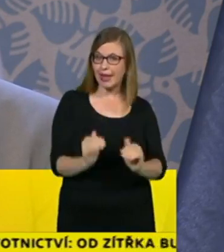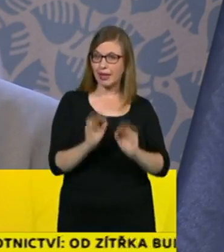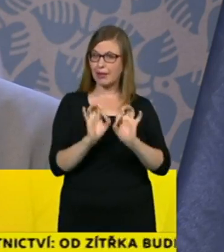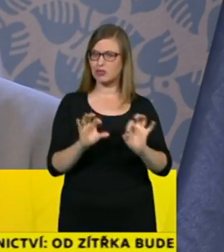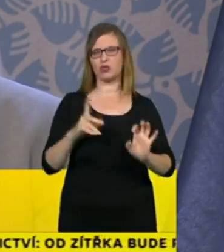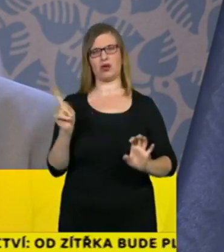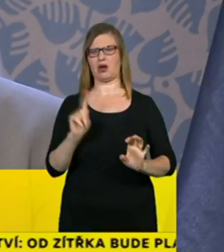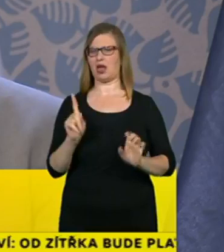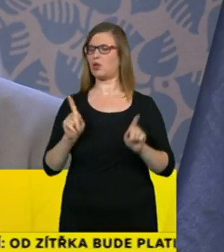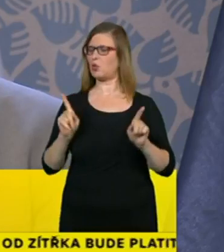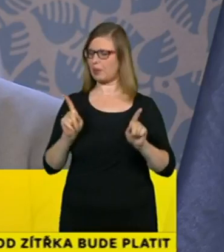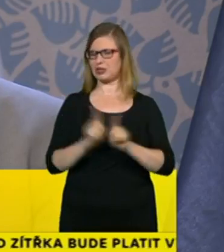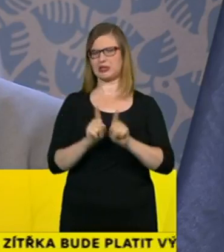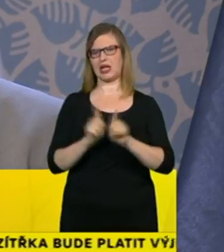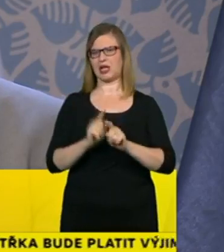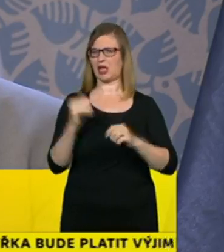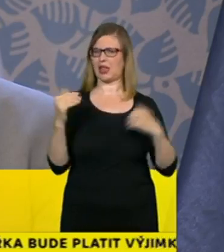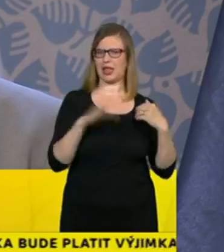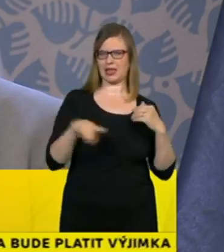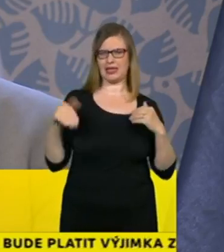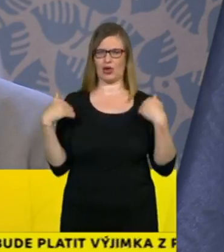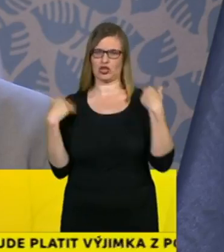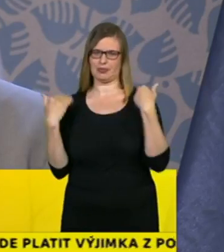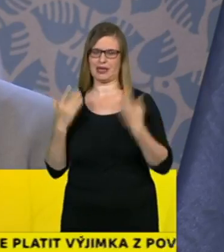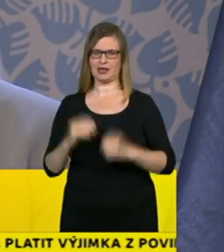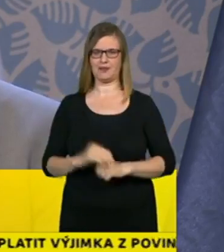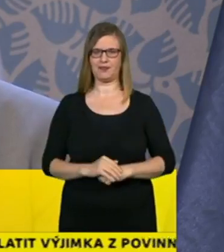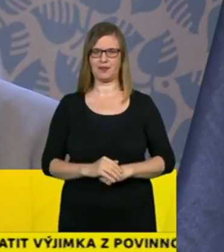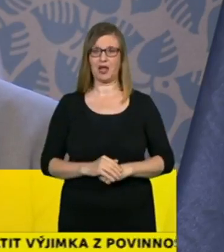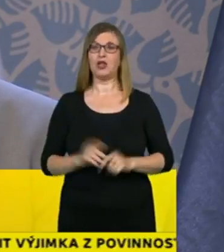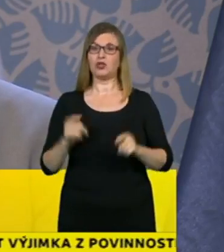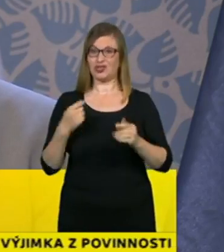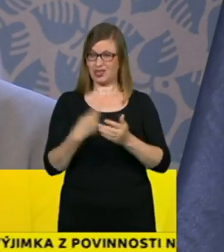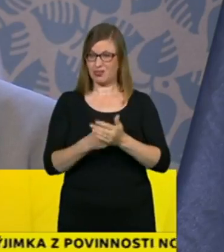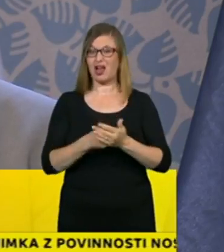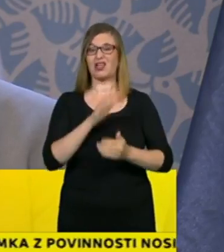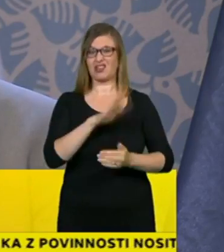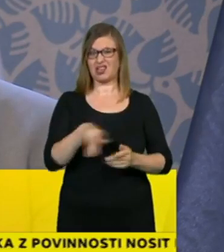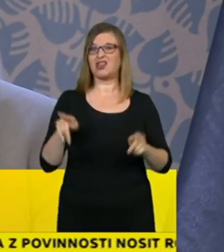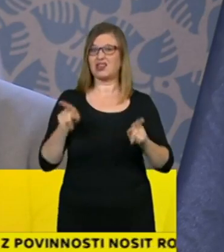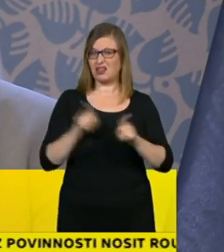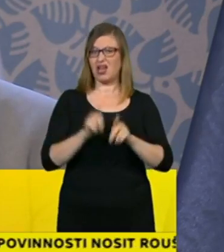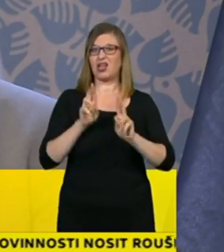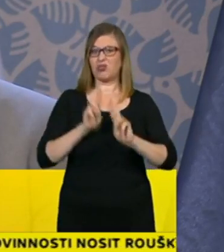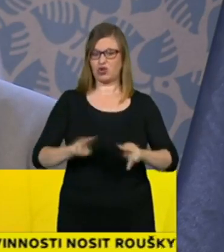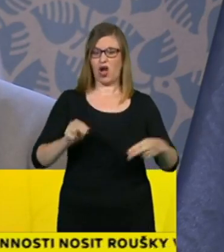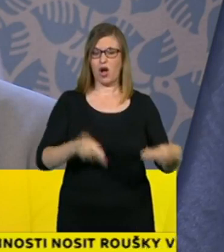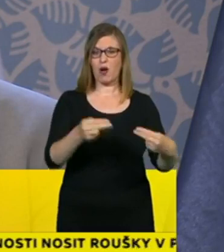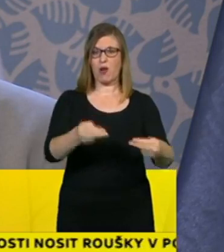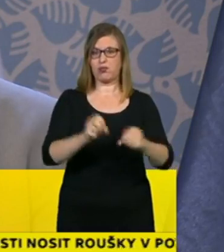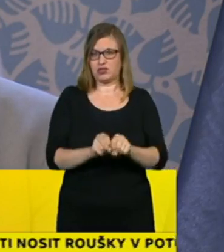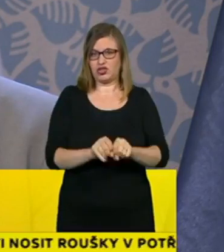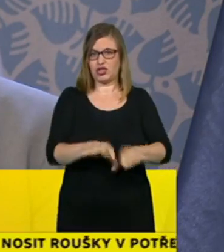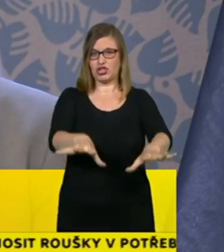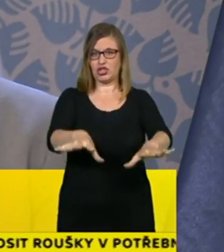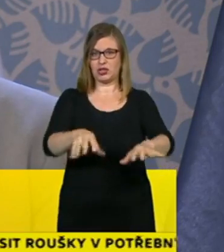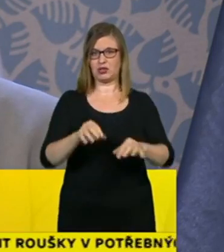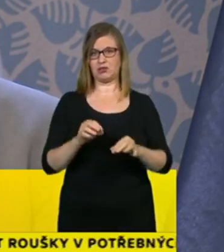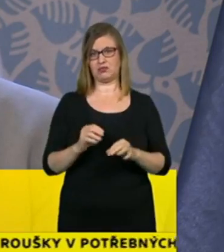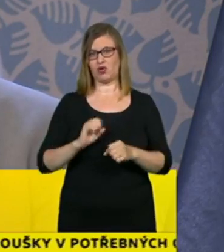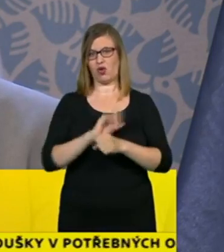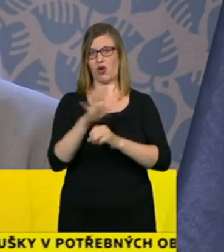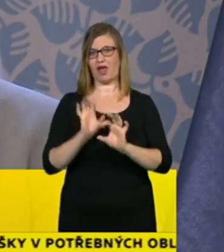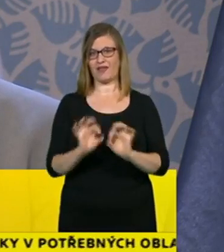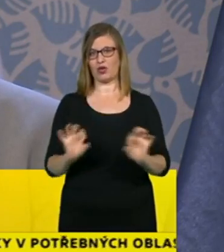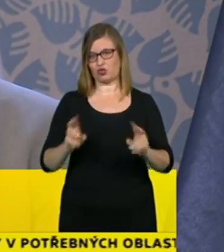viru. Podobně, když se podíváme do nějakých historických studií, tak tímto problémem se